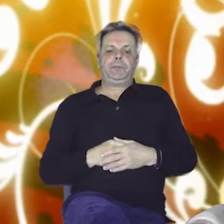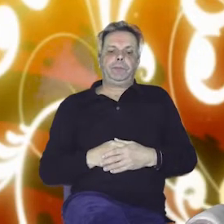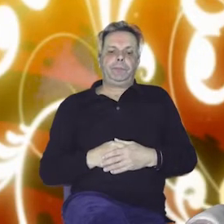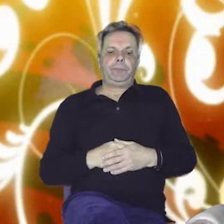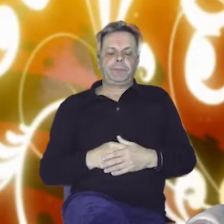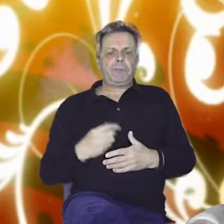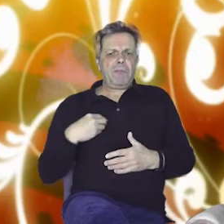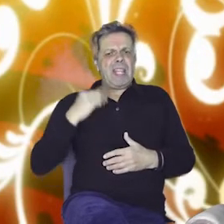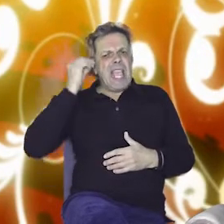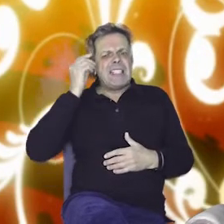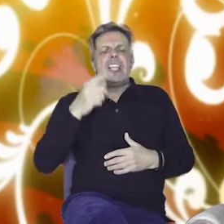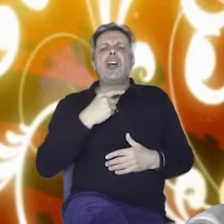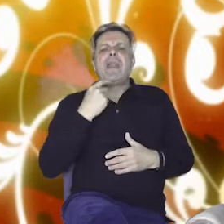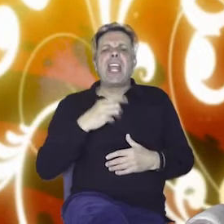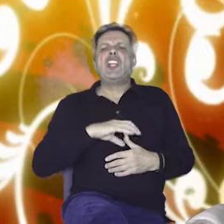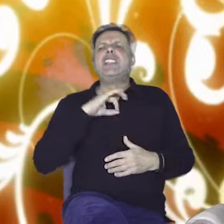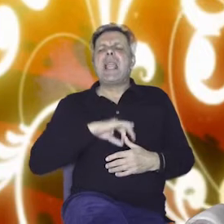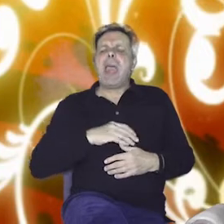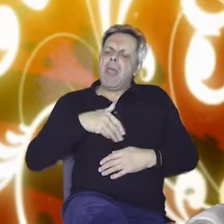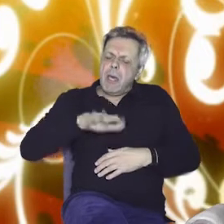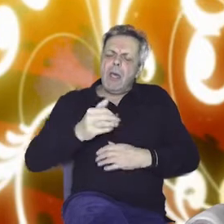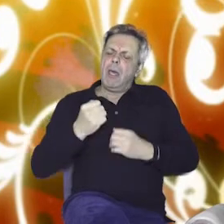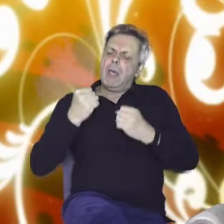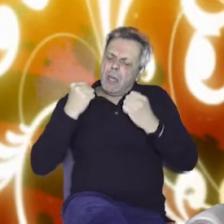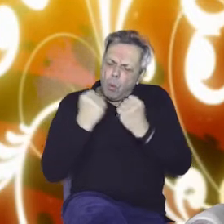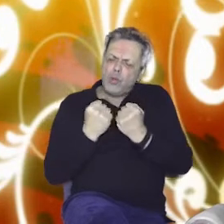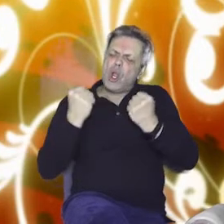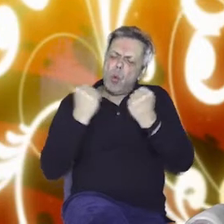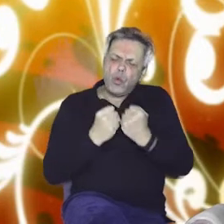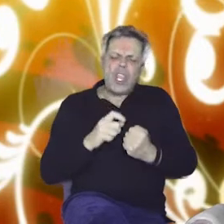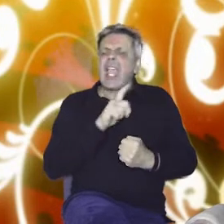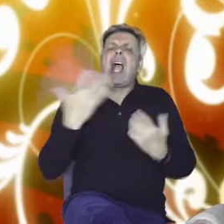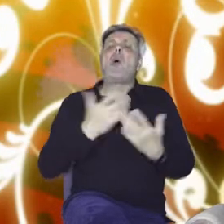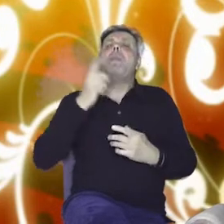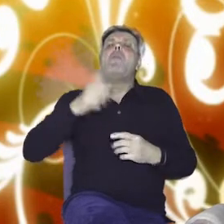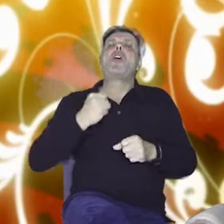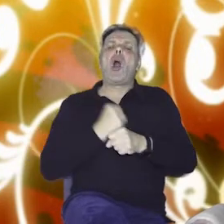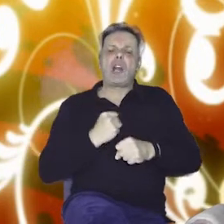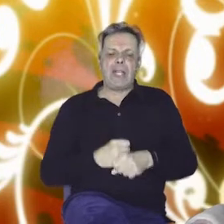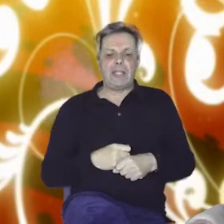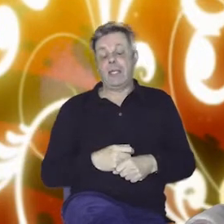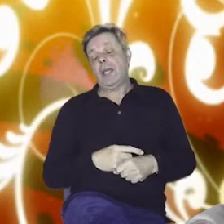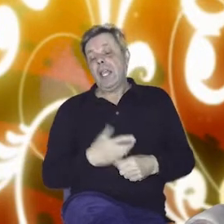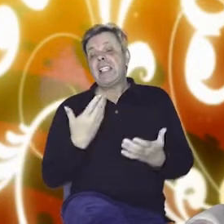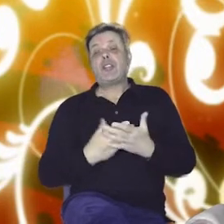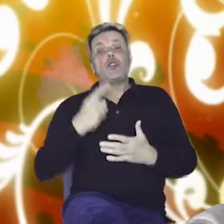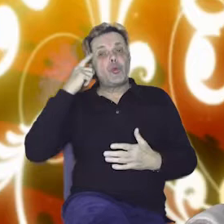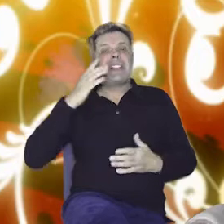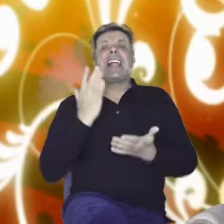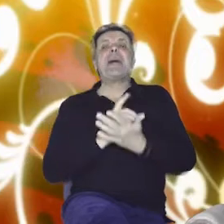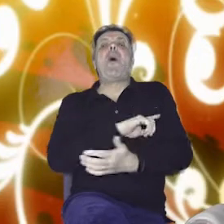sjećam se i onih riječi, sine, uči da ne moraš raditi, jer on mislio da samo ovaj fizički rad